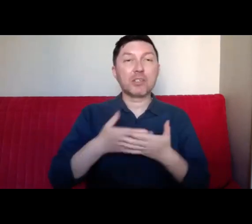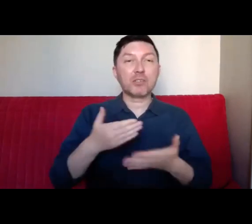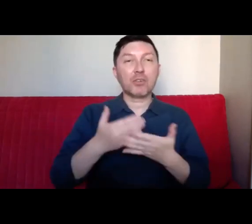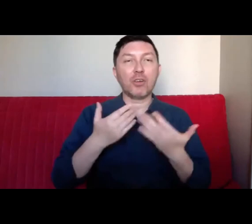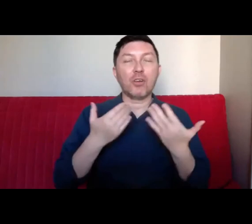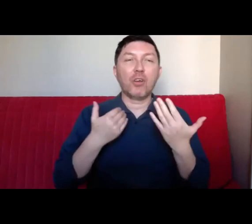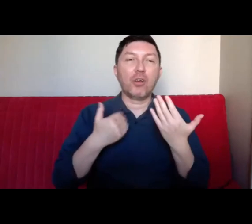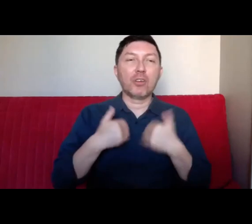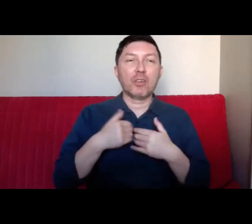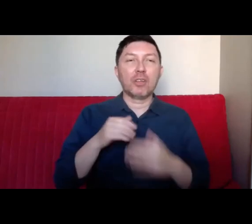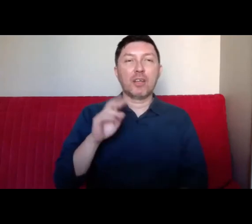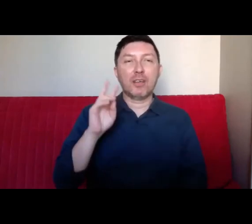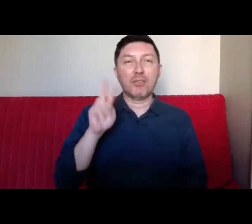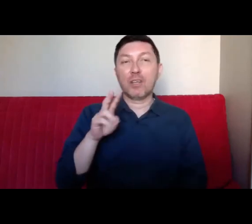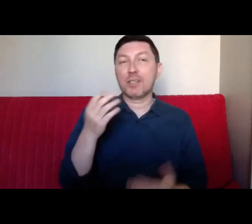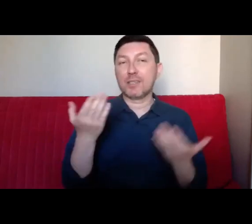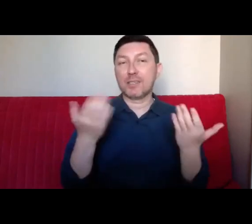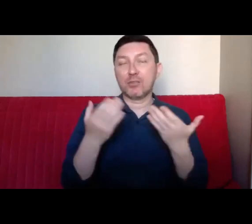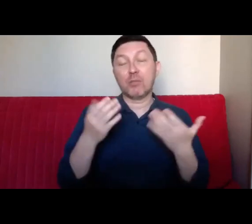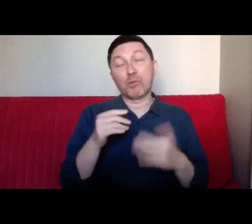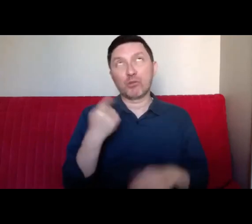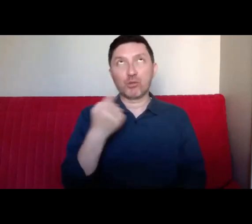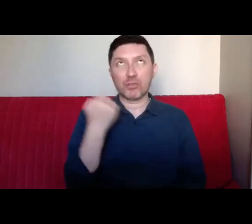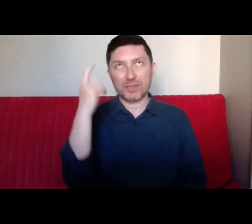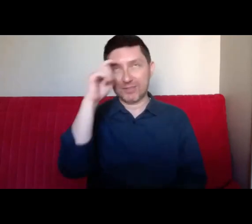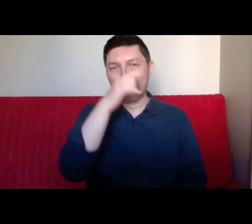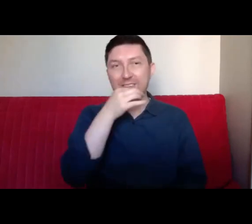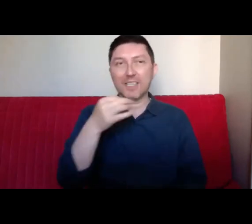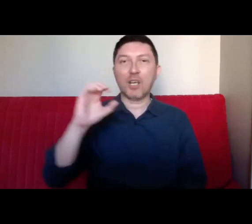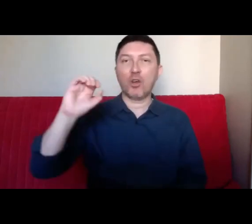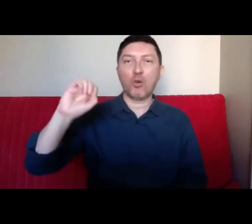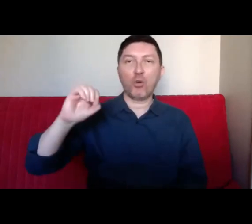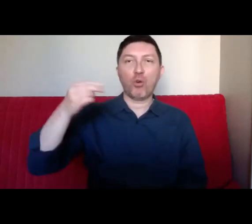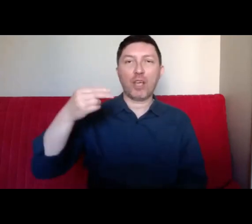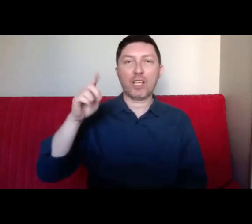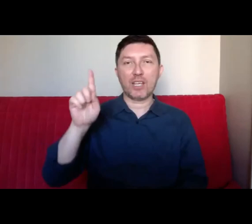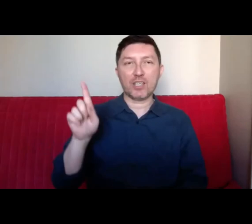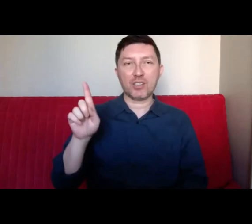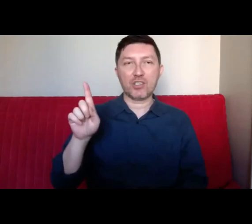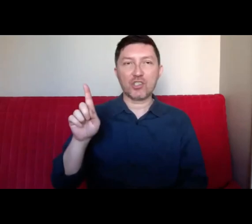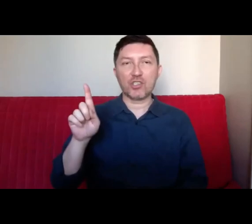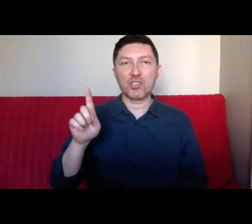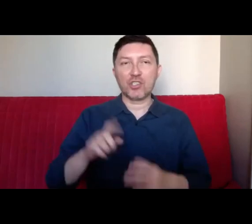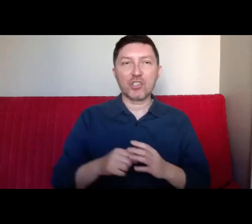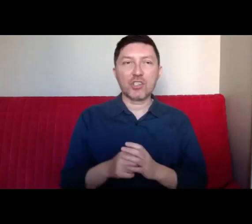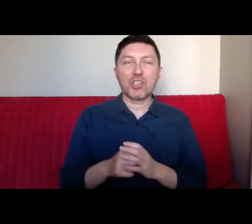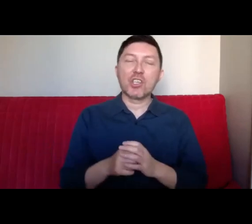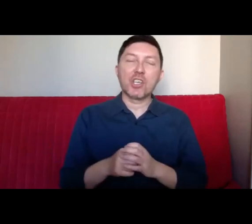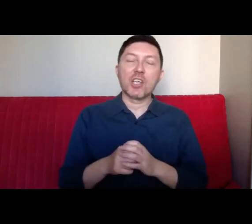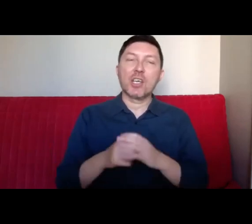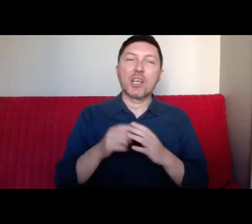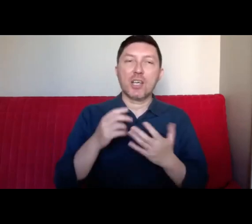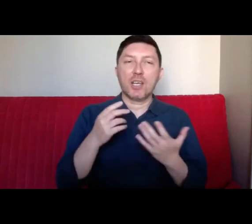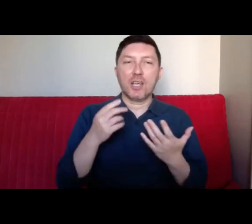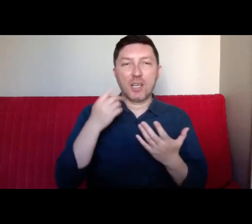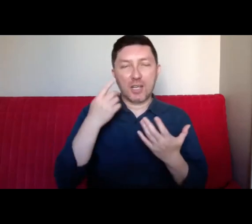mais nous sommes une ONG à but non lucratif dans le secteur des personnes handicapées, créé en 96, qui représente maintenant plus de 17 000 services de soutien